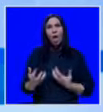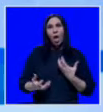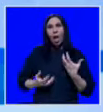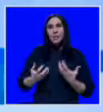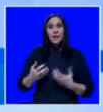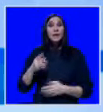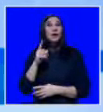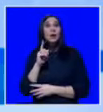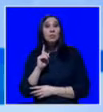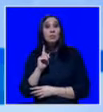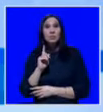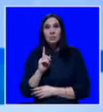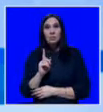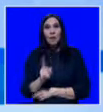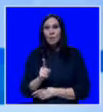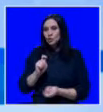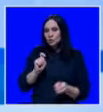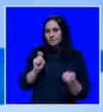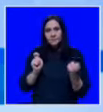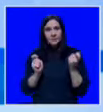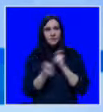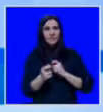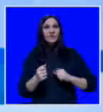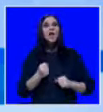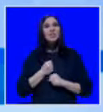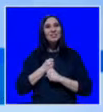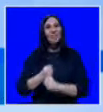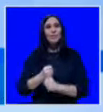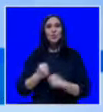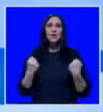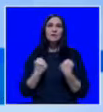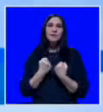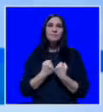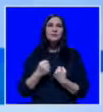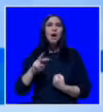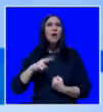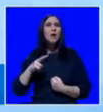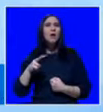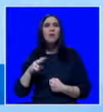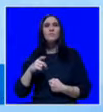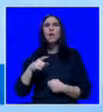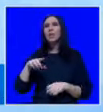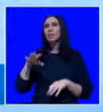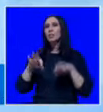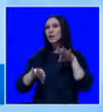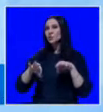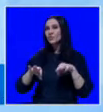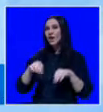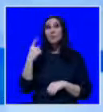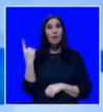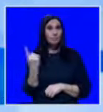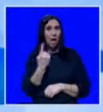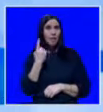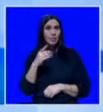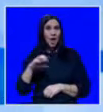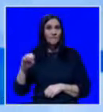да се превърне в депутатски места или в гласове на едни